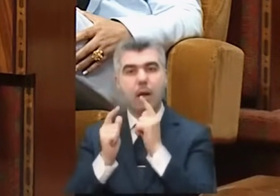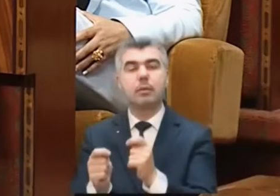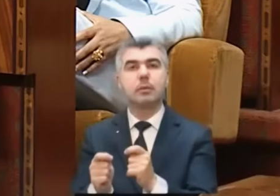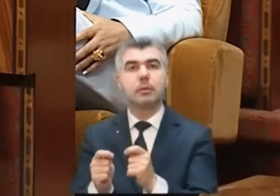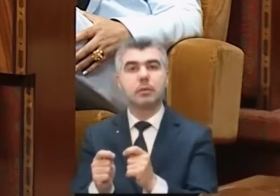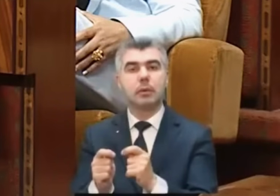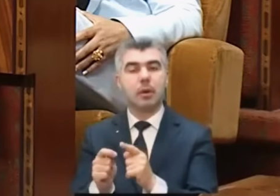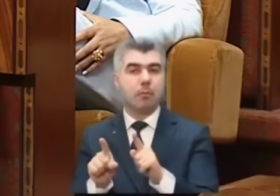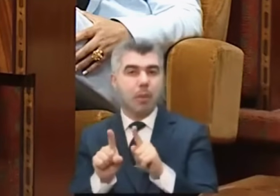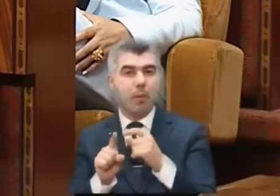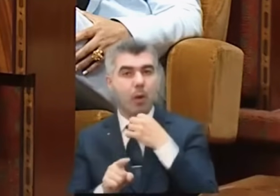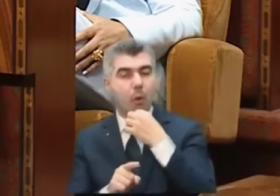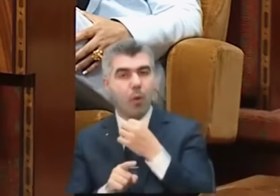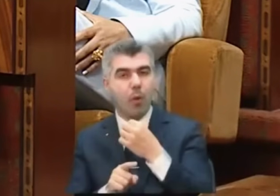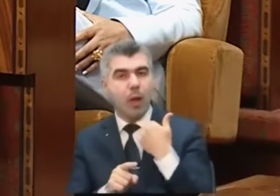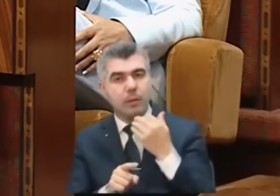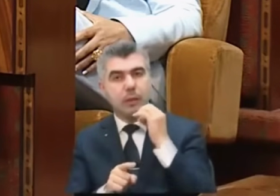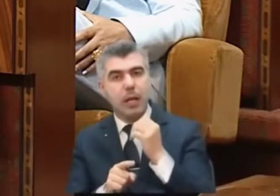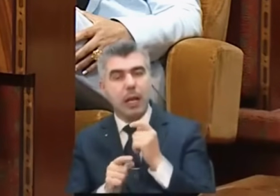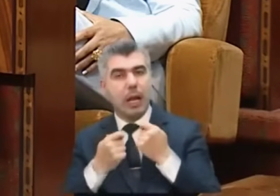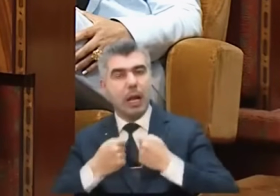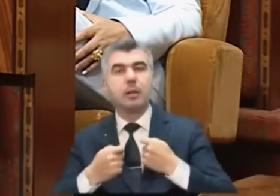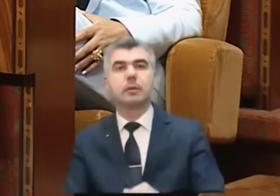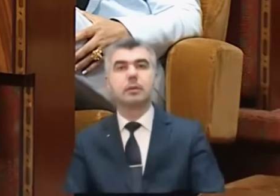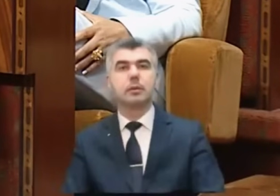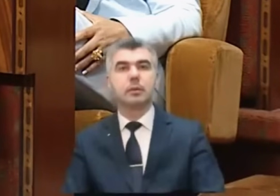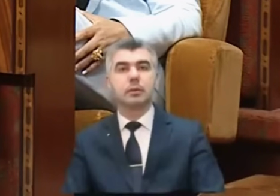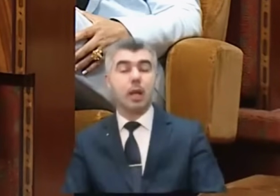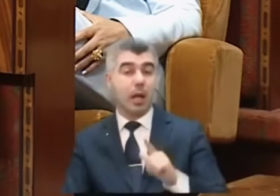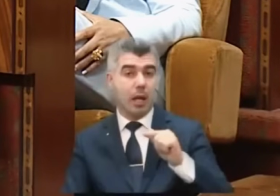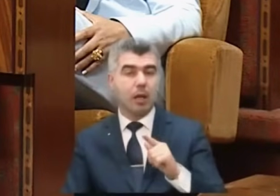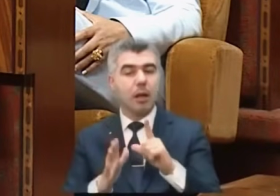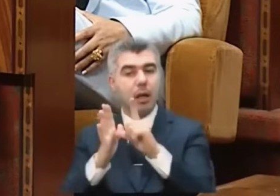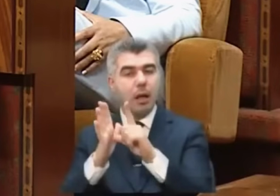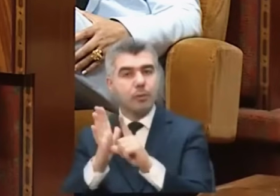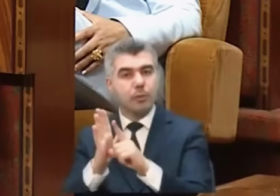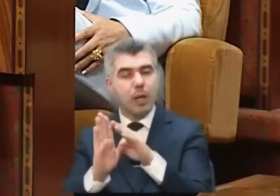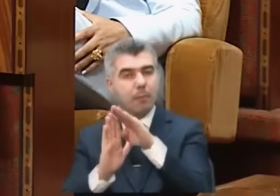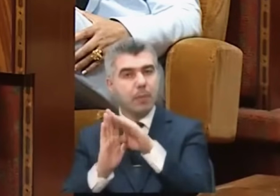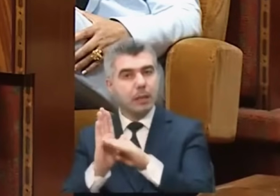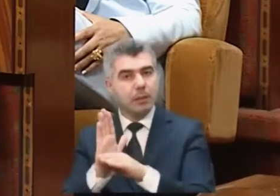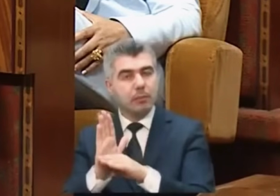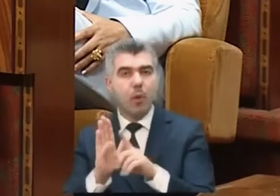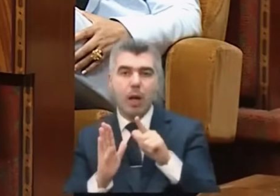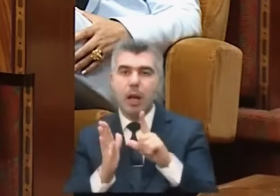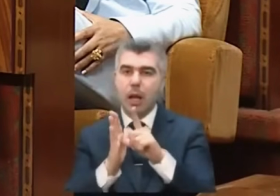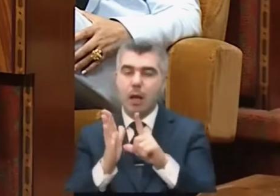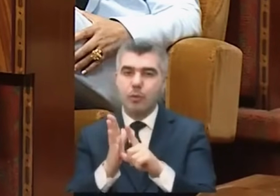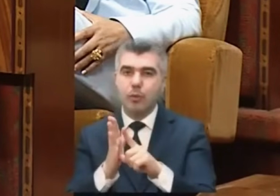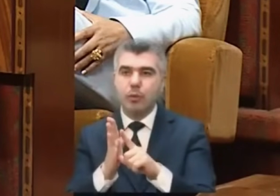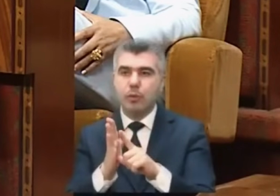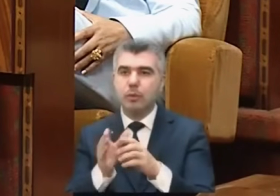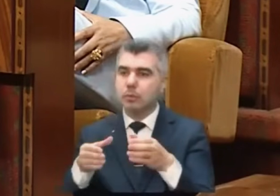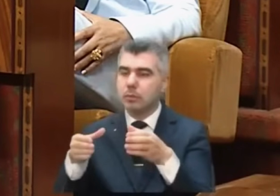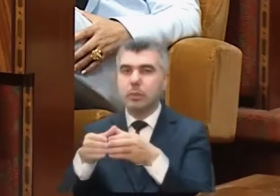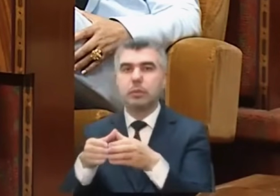وواجدين باش يجاوبوا رئيس الرئيس. كاين شي حاجه سميتها النظام الداخلي، وكاين القانون في هذه البلاد، وكاين في هذه القاعه.